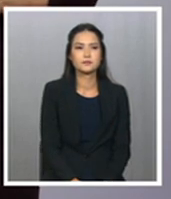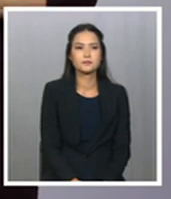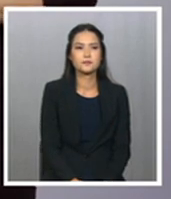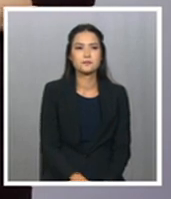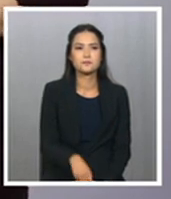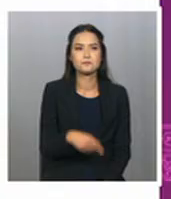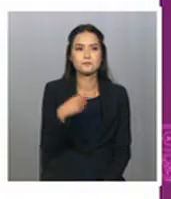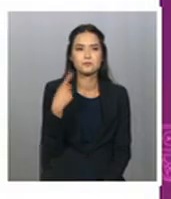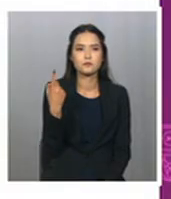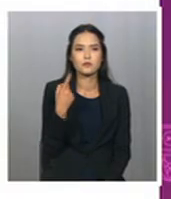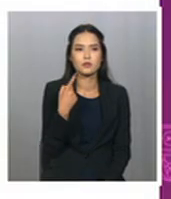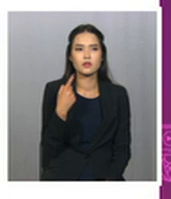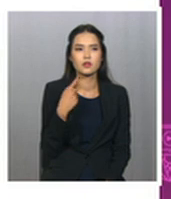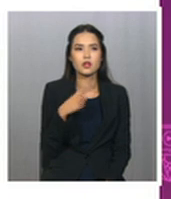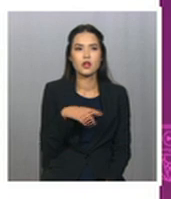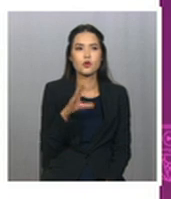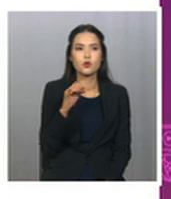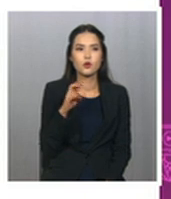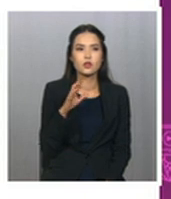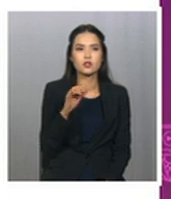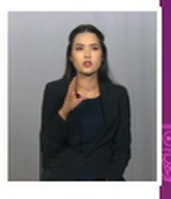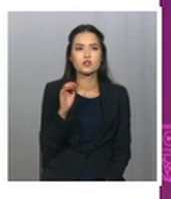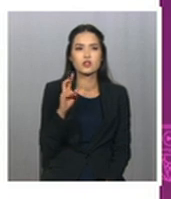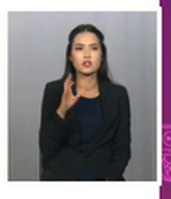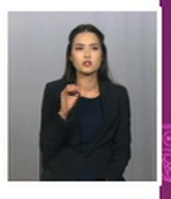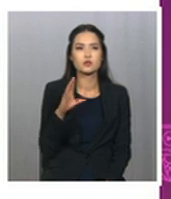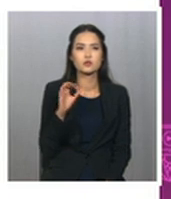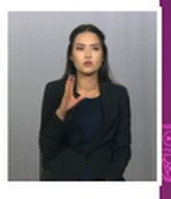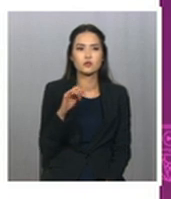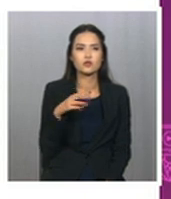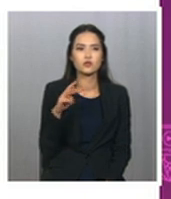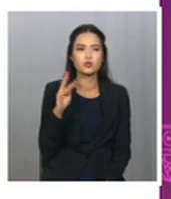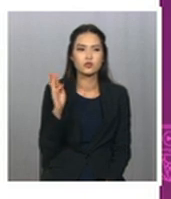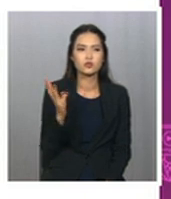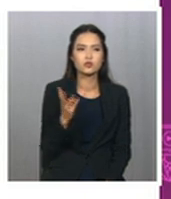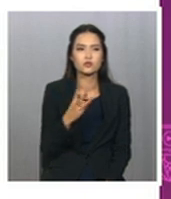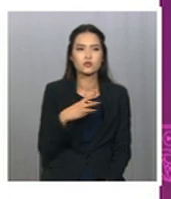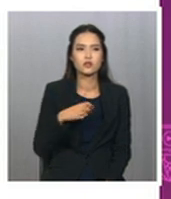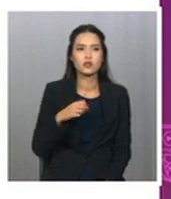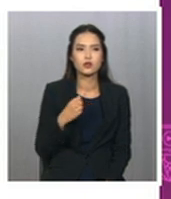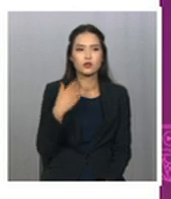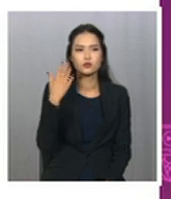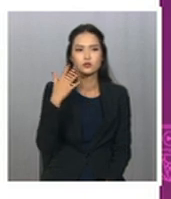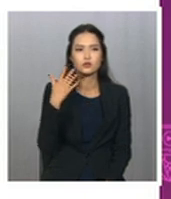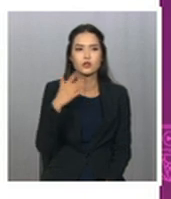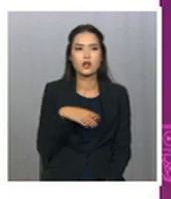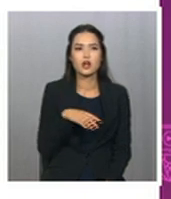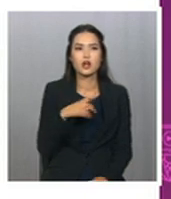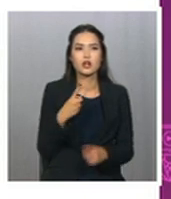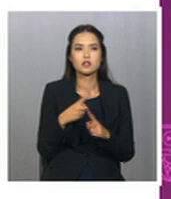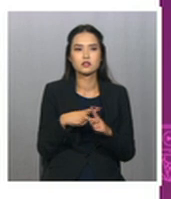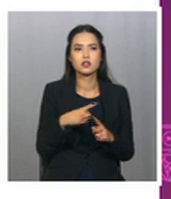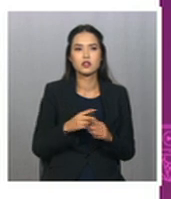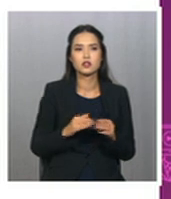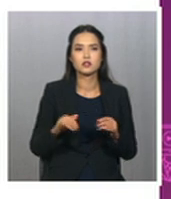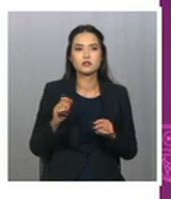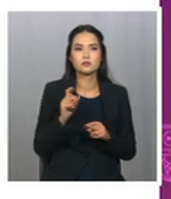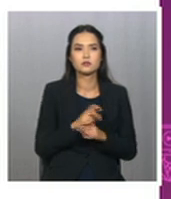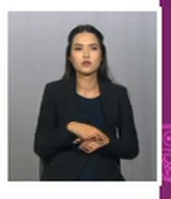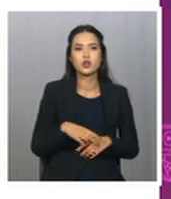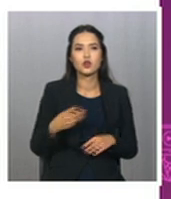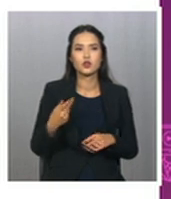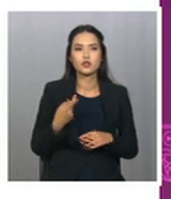Бірінші үзінді. Сүйіндік жексен сүгір шүйіңде алдымызға түс, аттарыңа мін, жүр әне